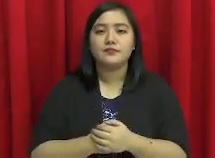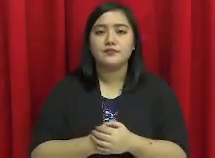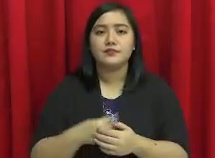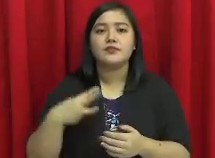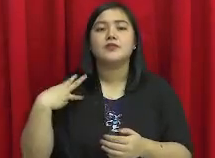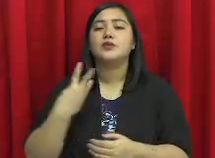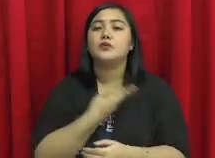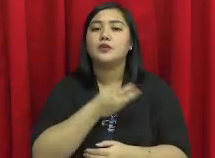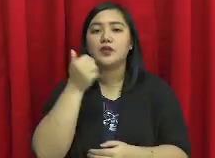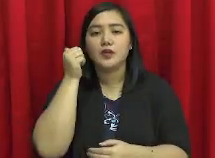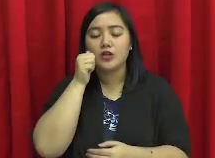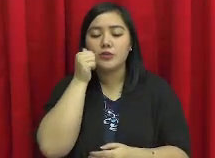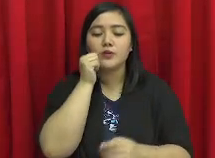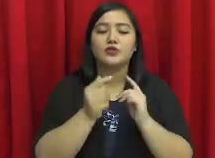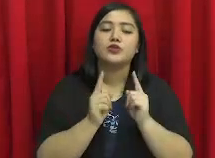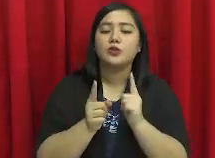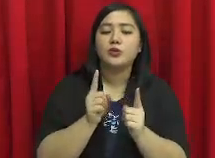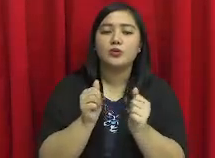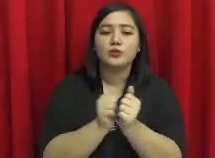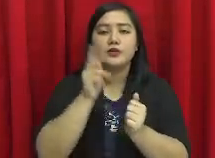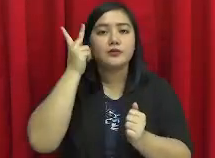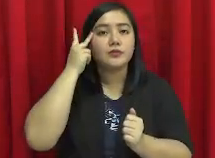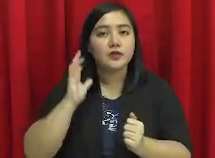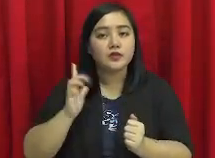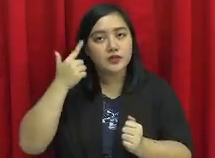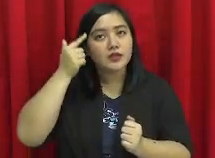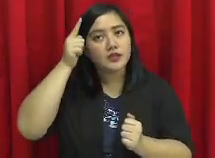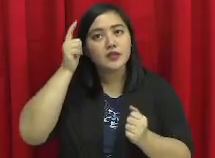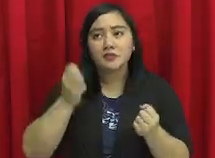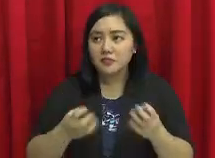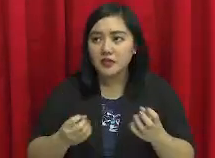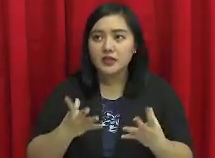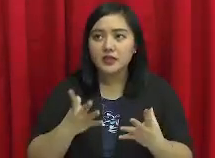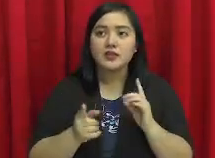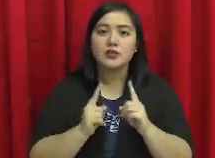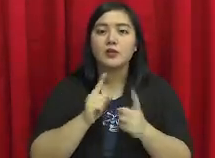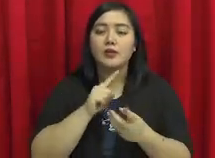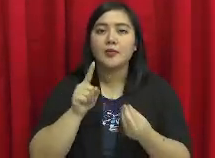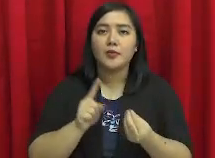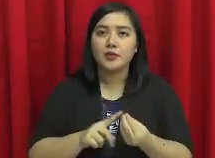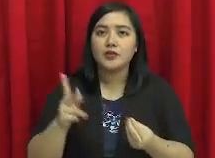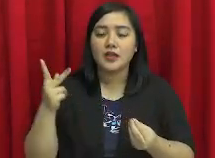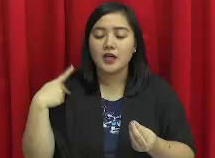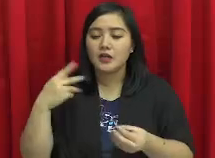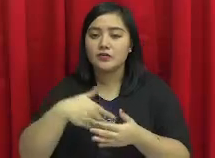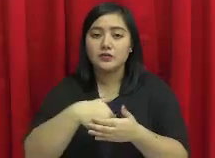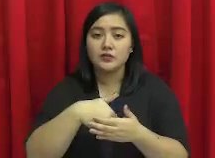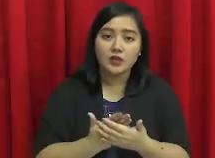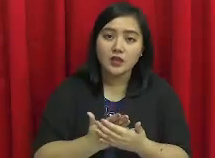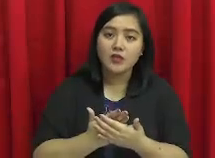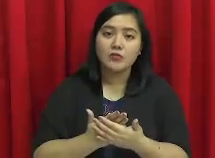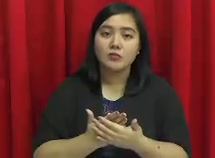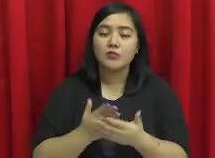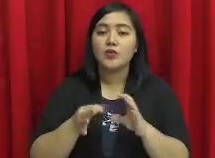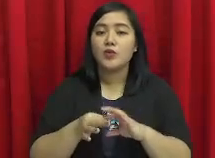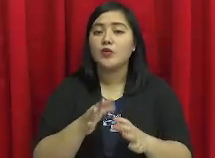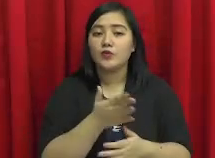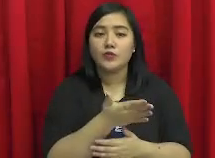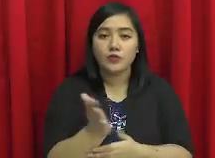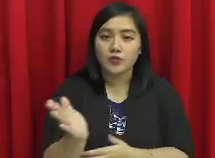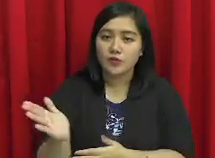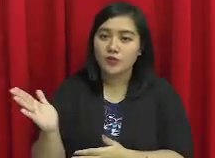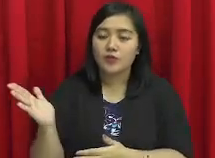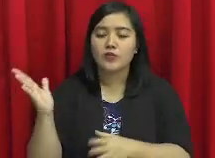kami nag-uusap. Marami pa po kaming mga napag-uusapan that there are some among us fathers. I hope you're